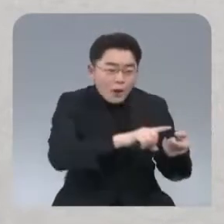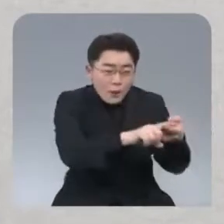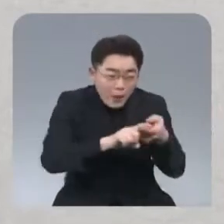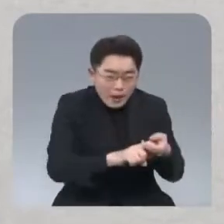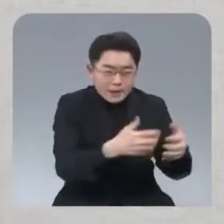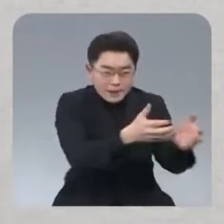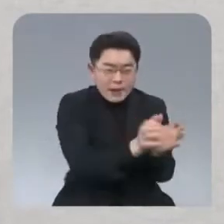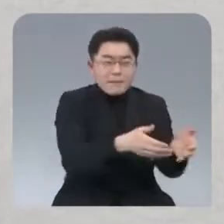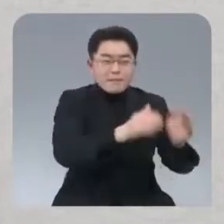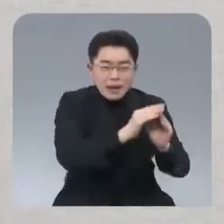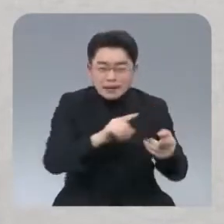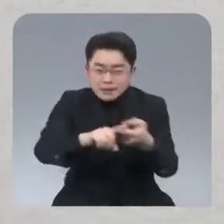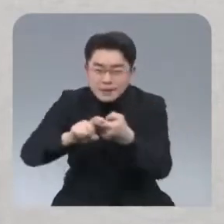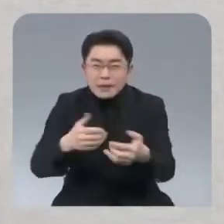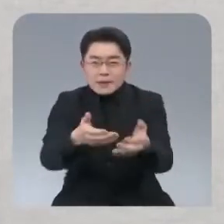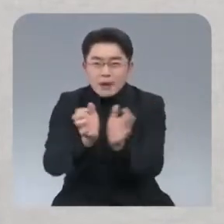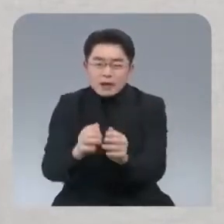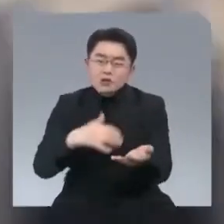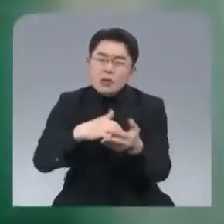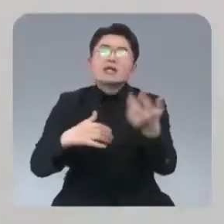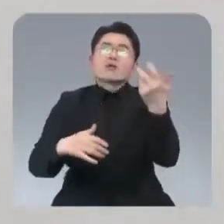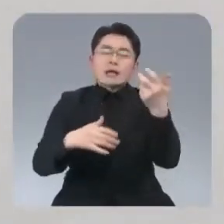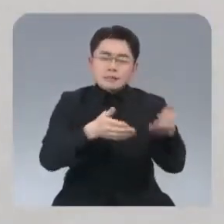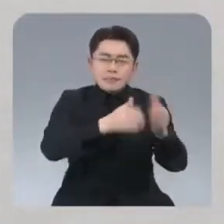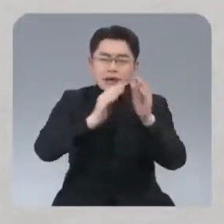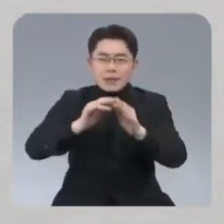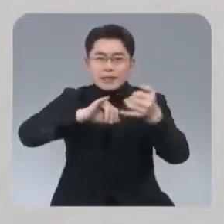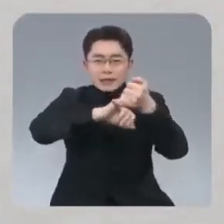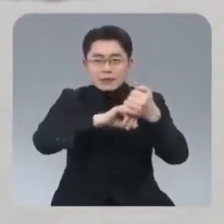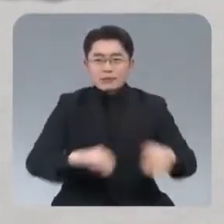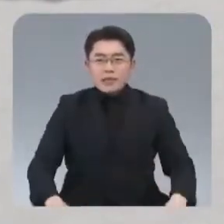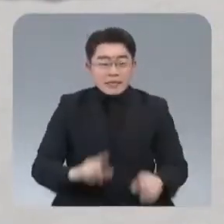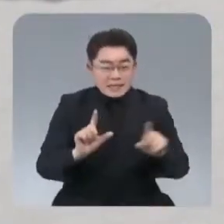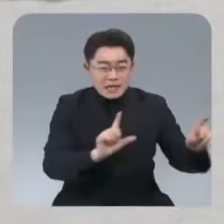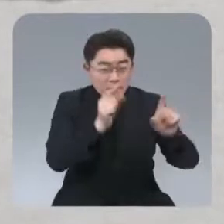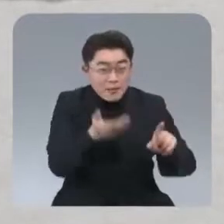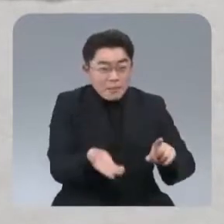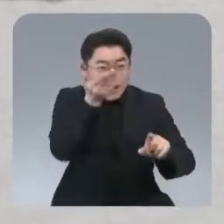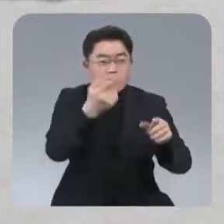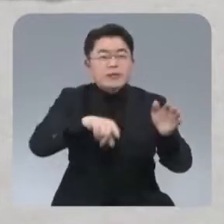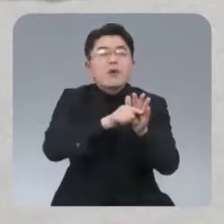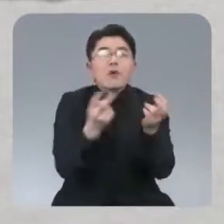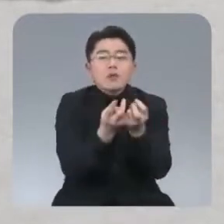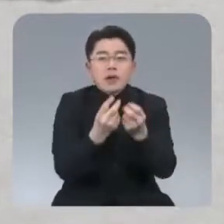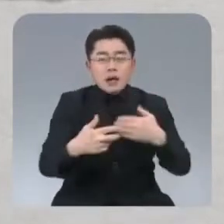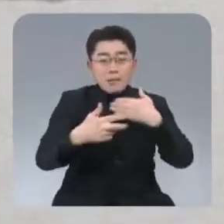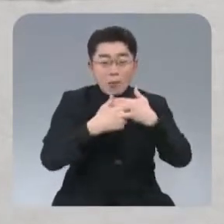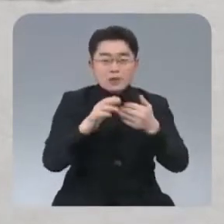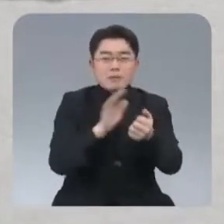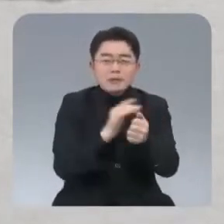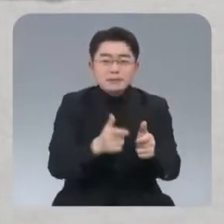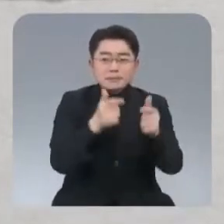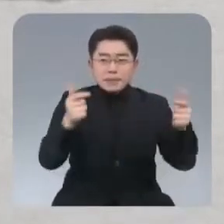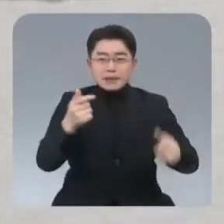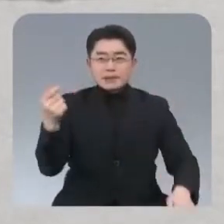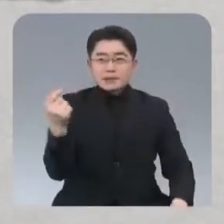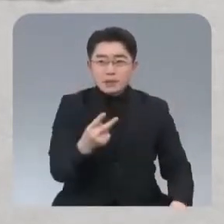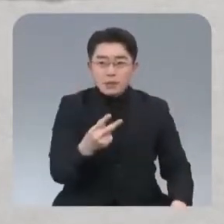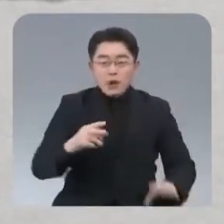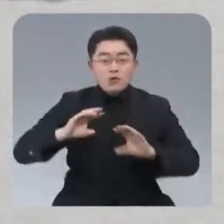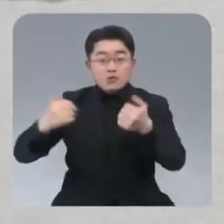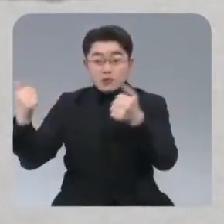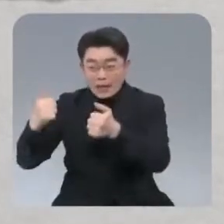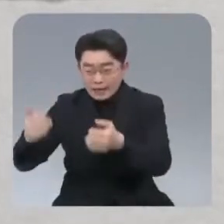이름 게 만들자 고 했습니다 또 지역의 삶의 질 향상을 위해 의료 등의 인프라를 확충하고 국회